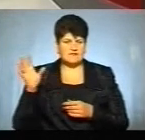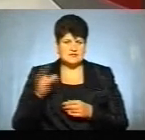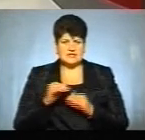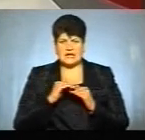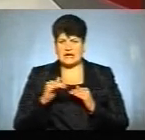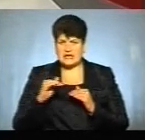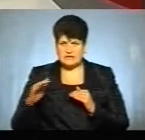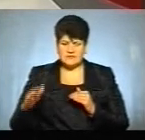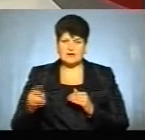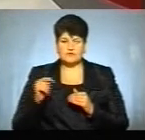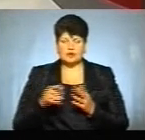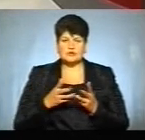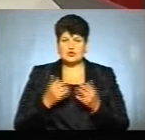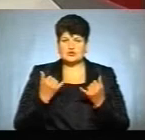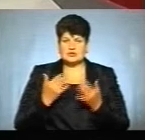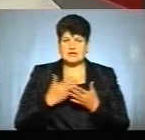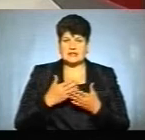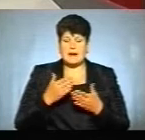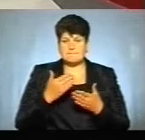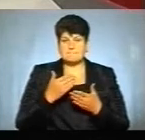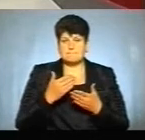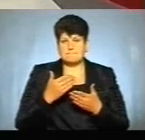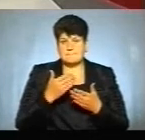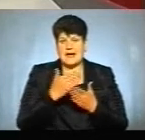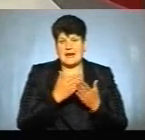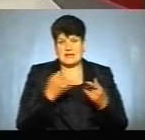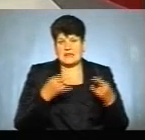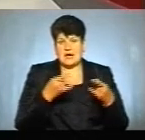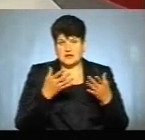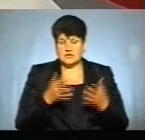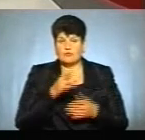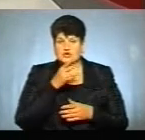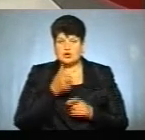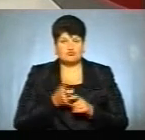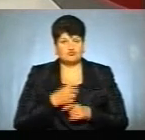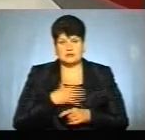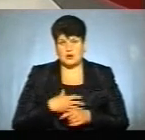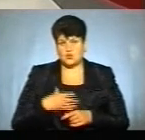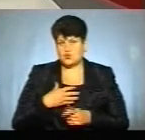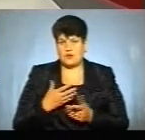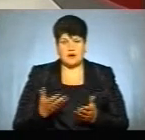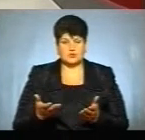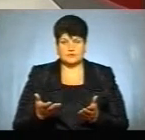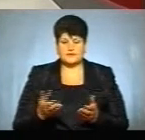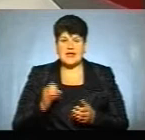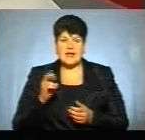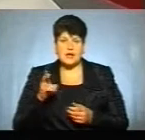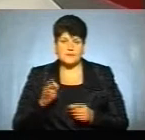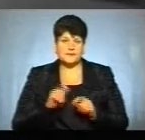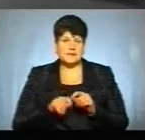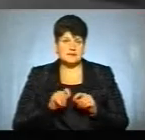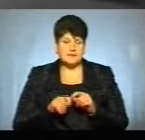тому числі і сьогодні ми знаходимося на передачі, яка є по часу надзвичайно актуальною. Екологічна